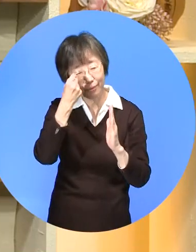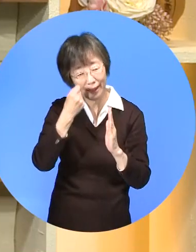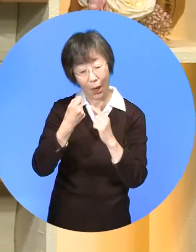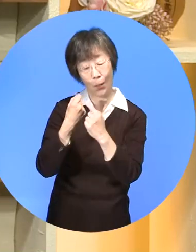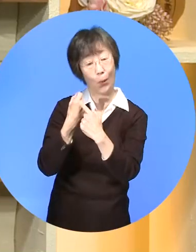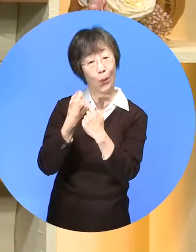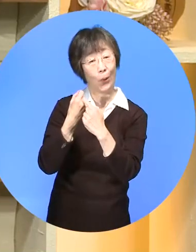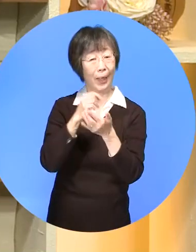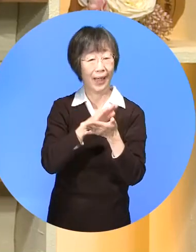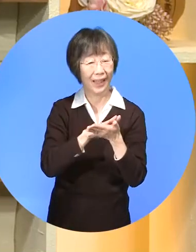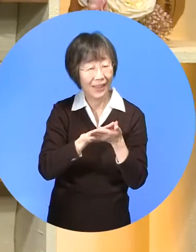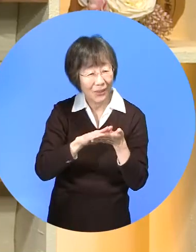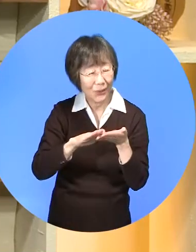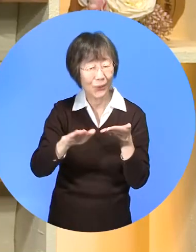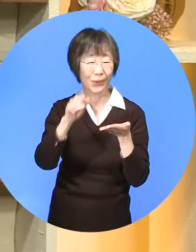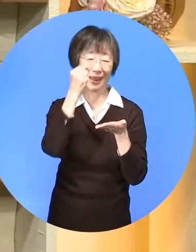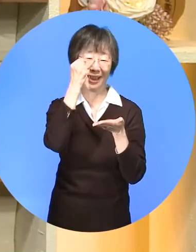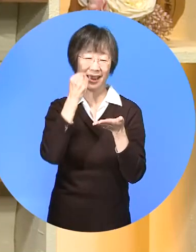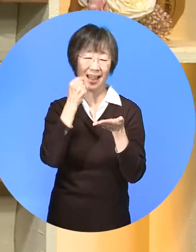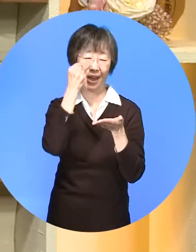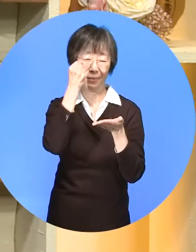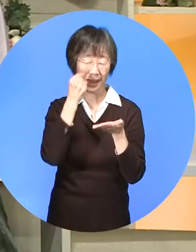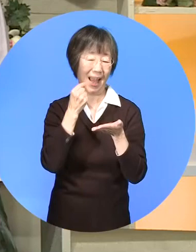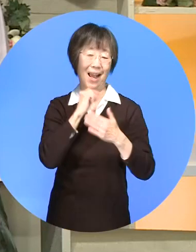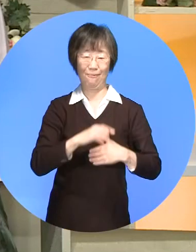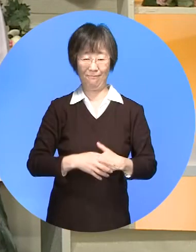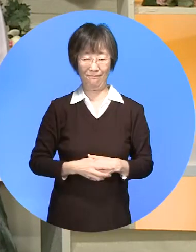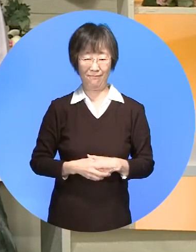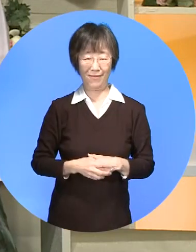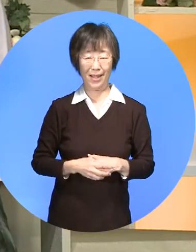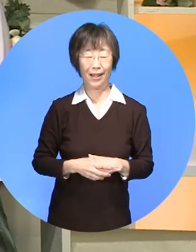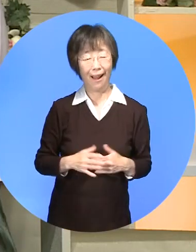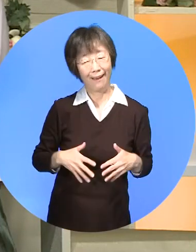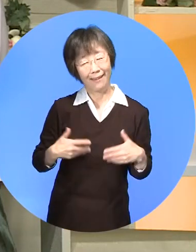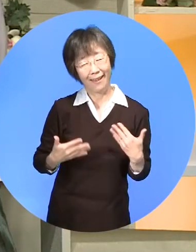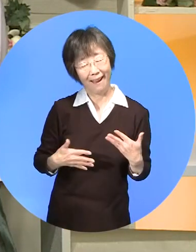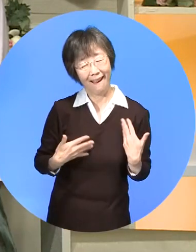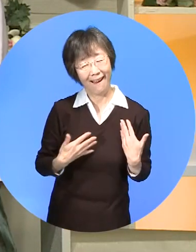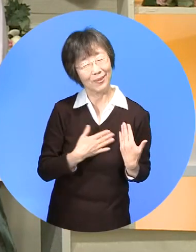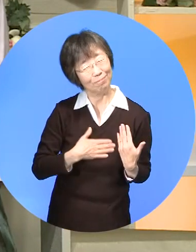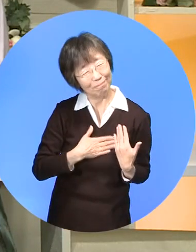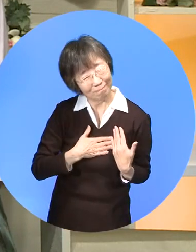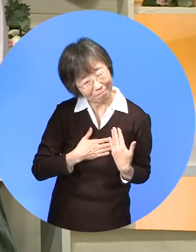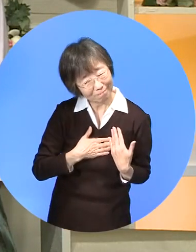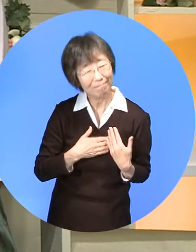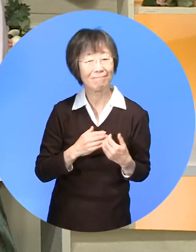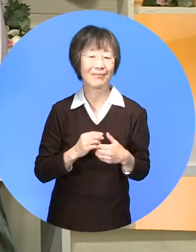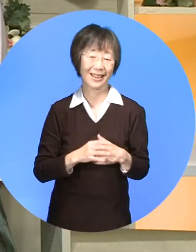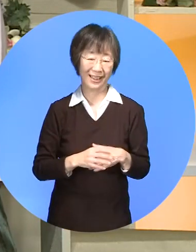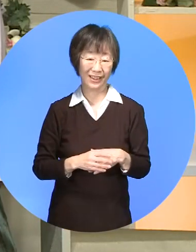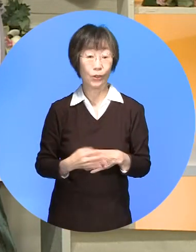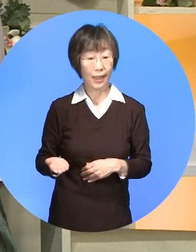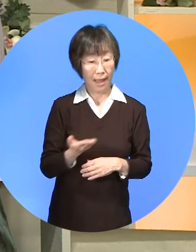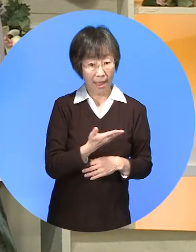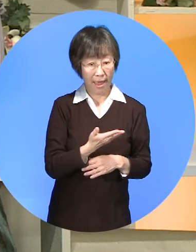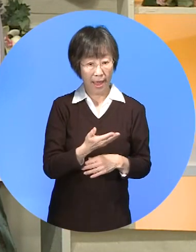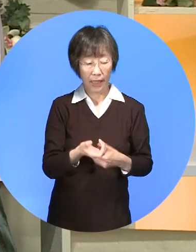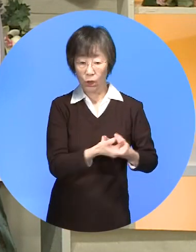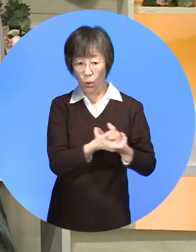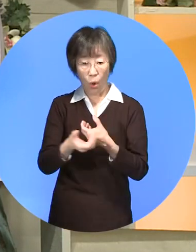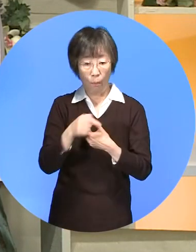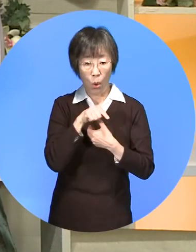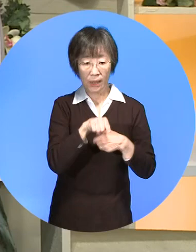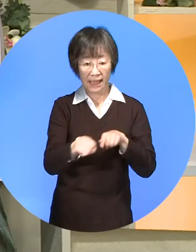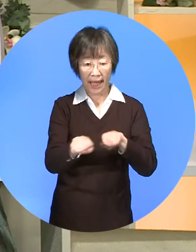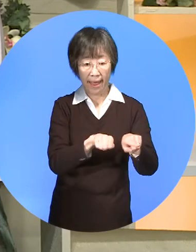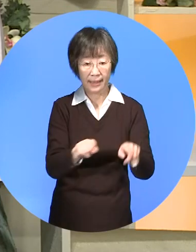うと、もう美しい涙だなと。 なんかちょっと温かい気持ちになりましたよね。そして3本目、消防司令センター共同